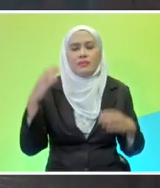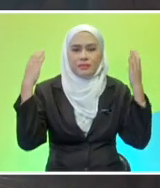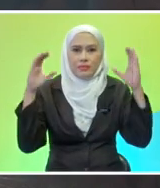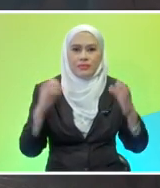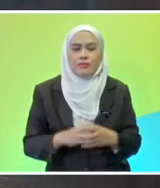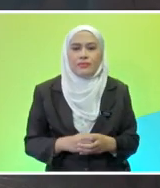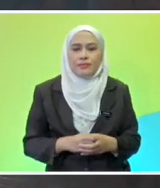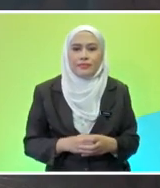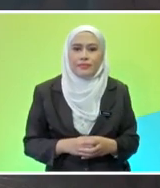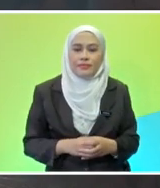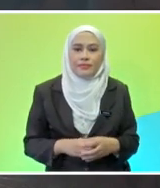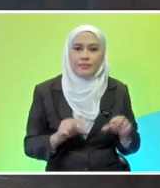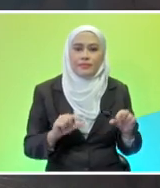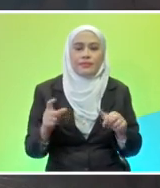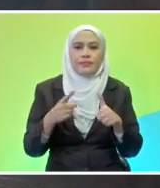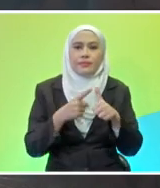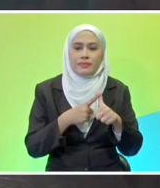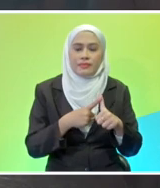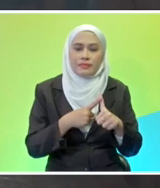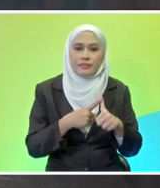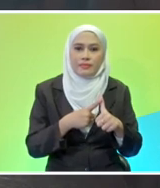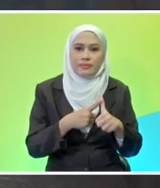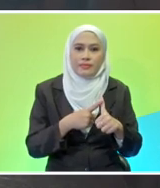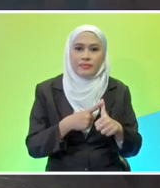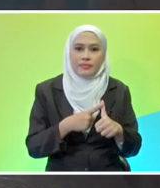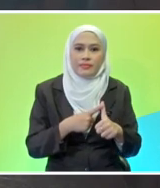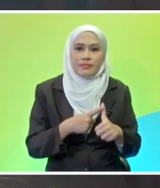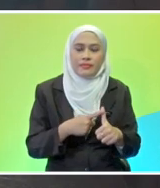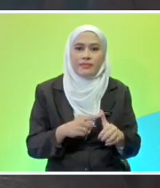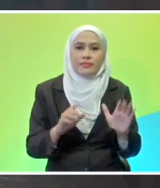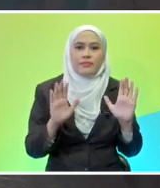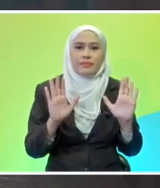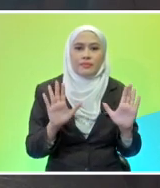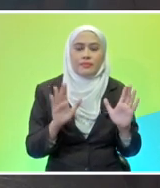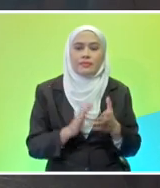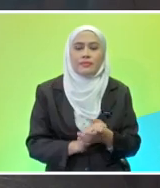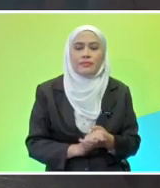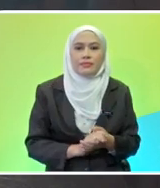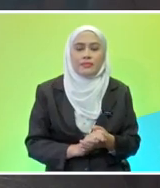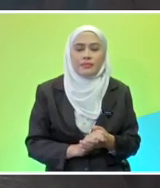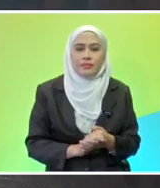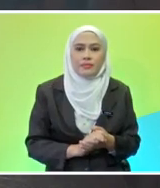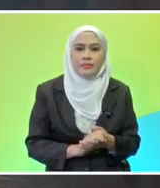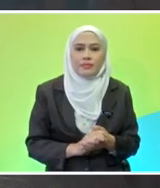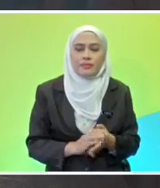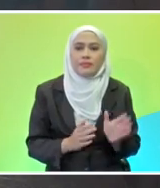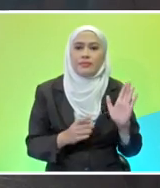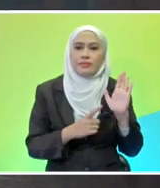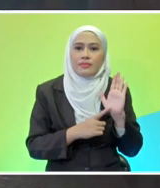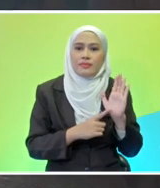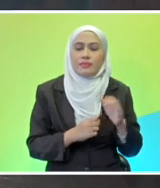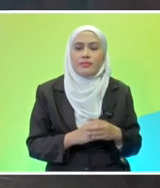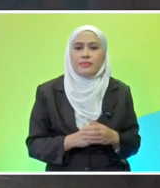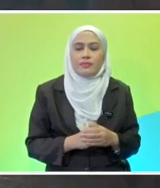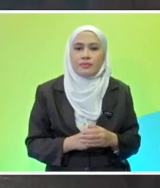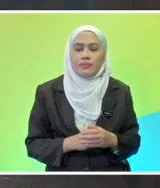Okey, pergerakan yang pertamanya ialah kita ambilkan telapak tangan kita. Okey, ini bebas tapi... Okay. Yalah cikgu ajar dululah nanti Akmal akan buat